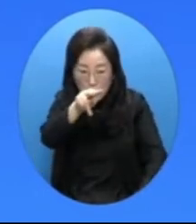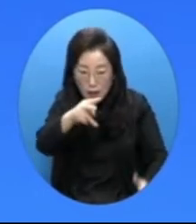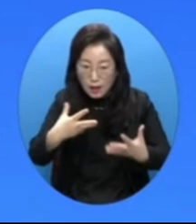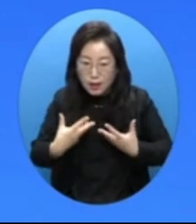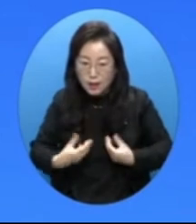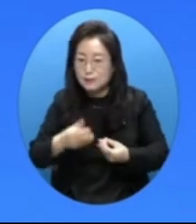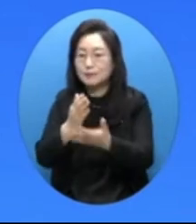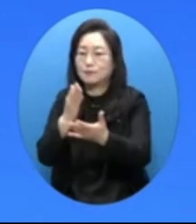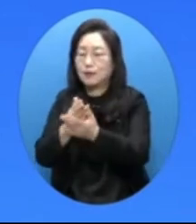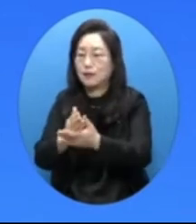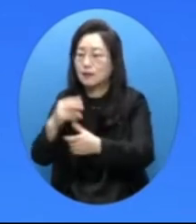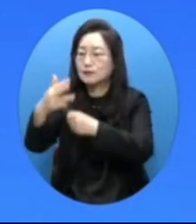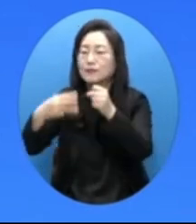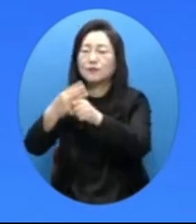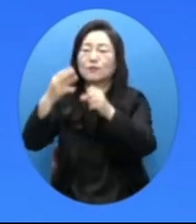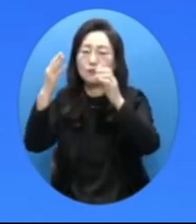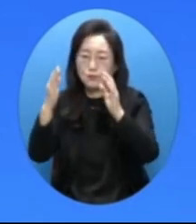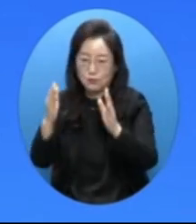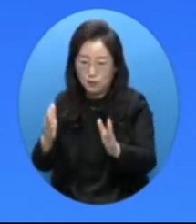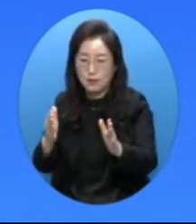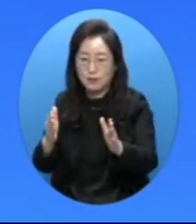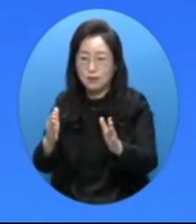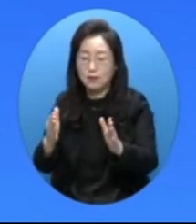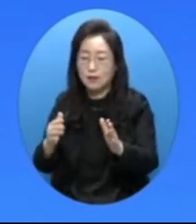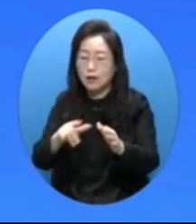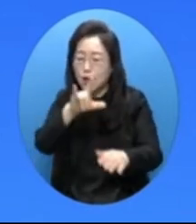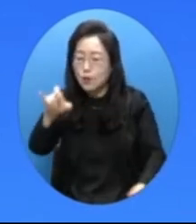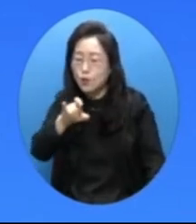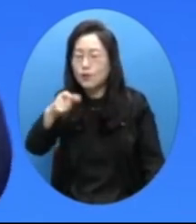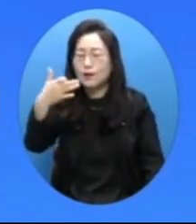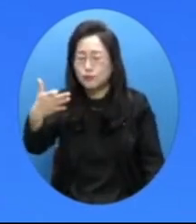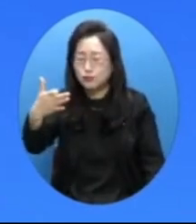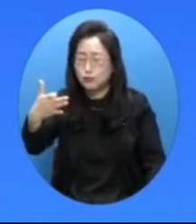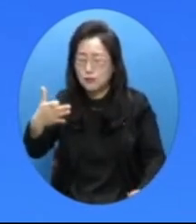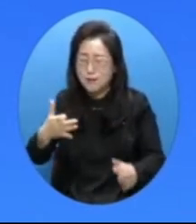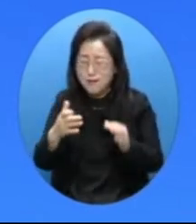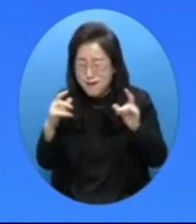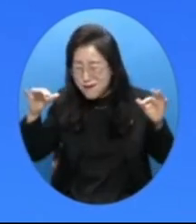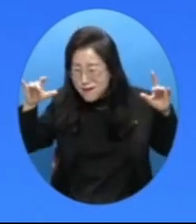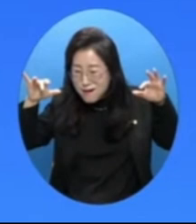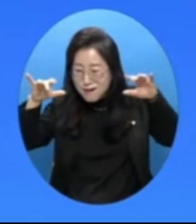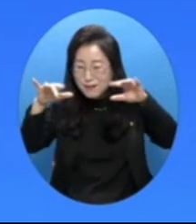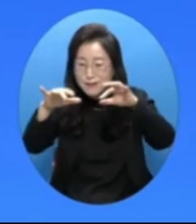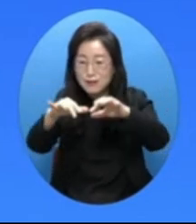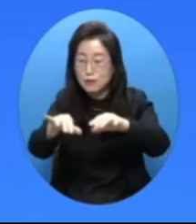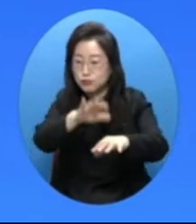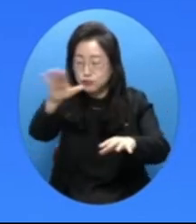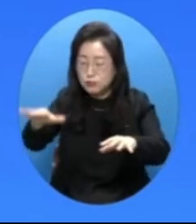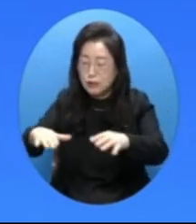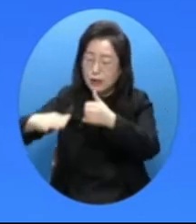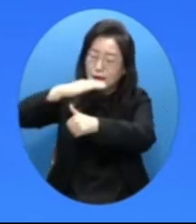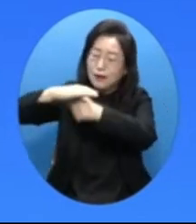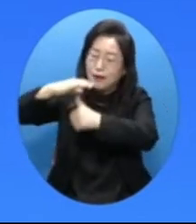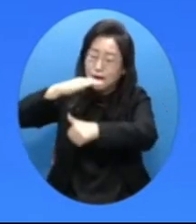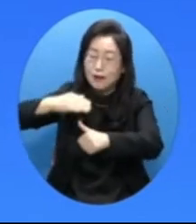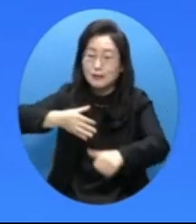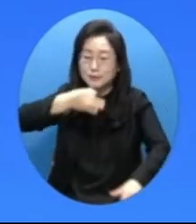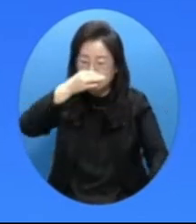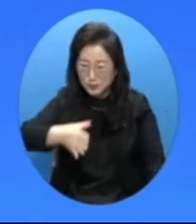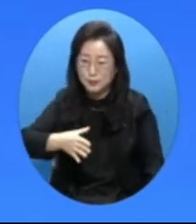마십시오 지난 3년 동안이 코로나19가 그냥 몰려와서 우리를 얼마나 힘들게 했는지